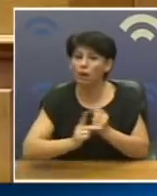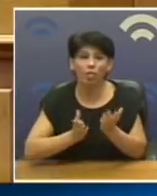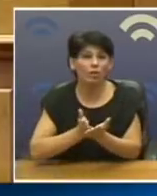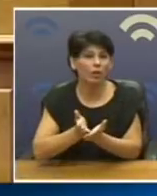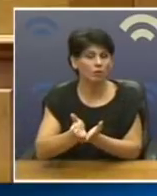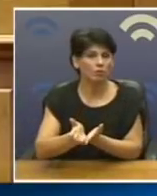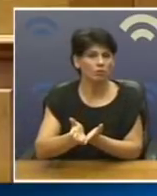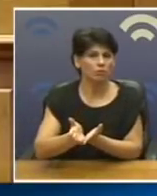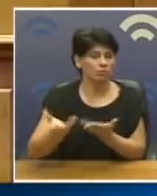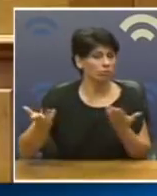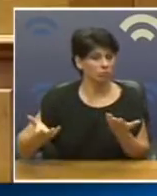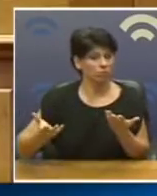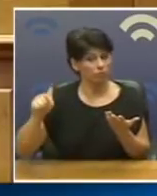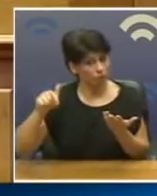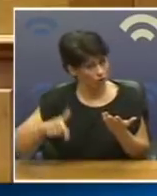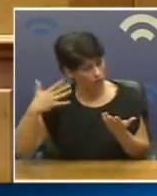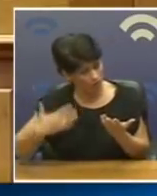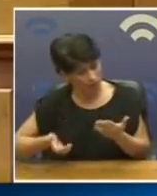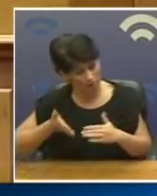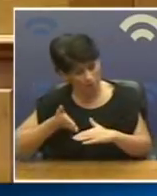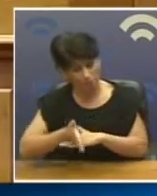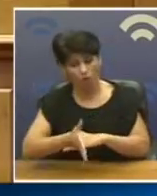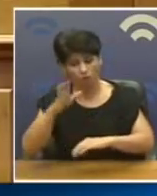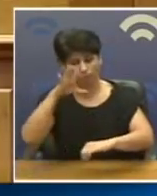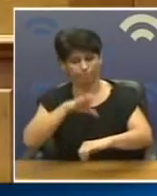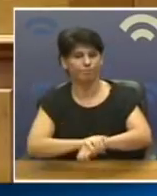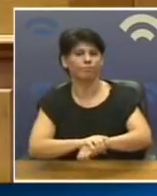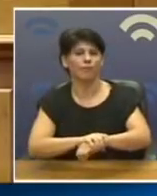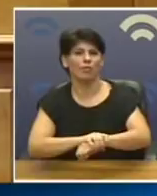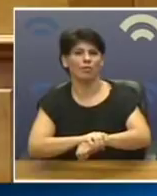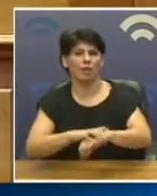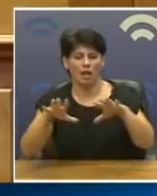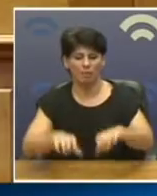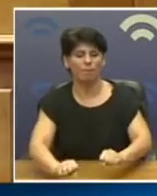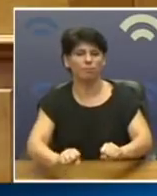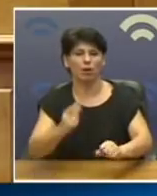που πλέον θα έχουν πρόσβαση στους δεσμευμένους λογαριασμούς